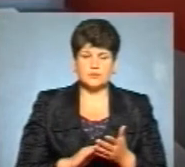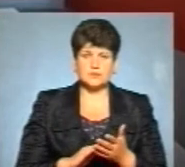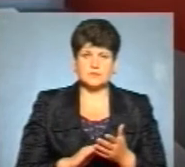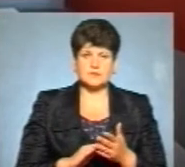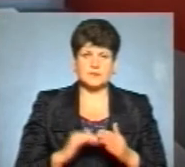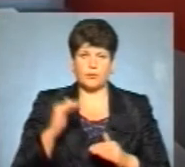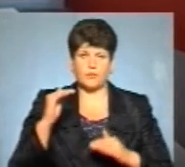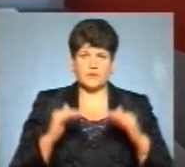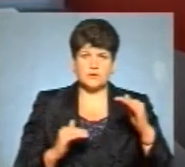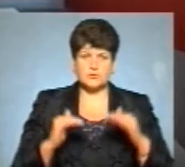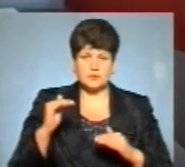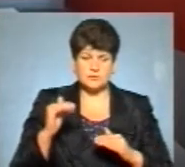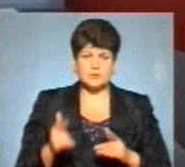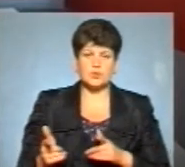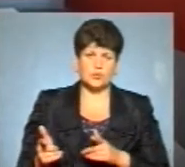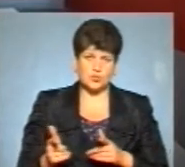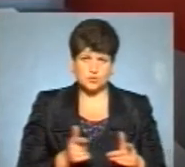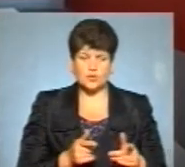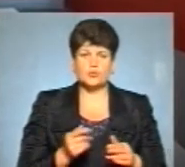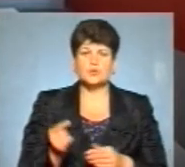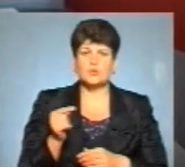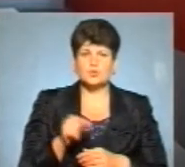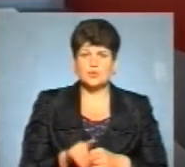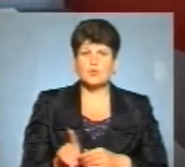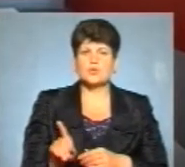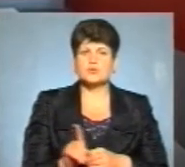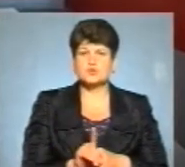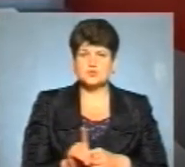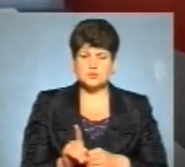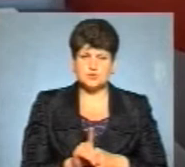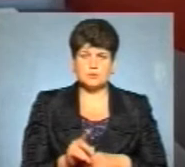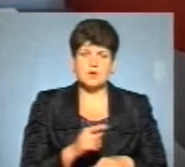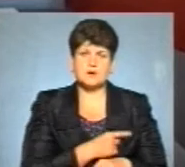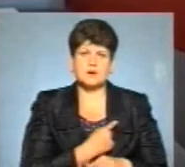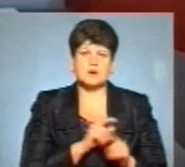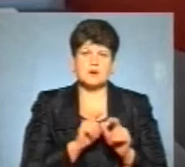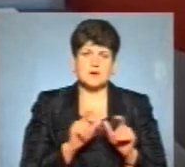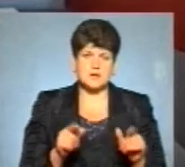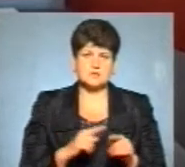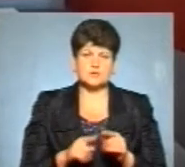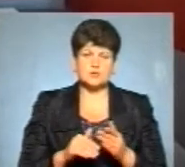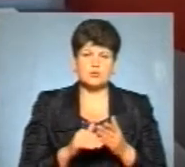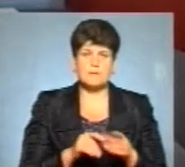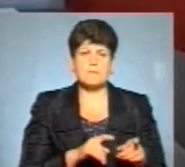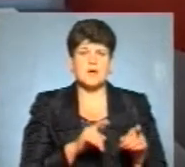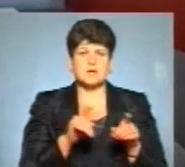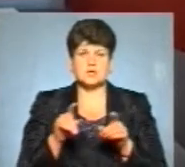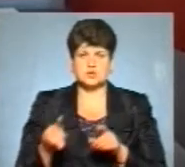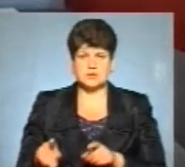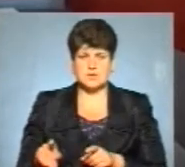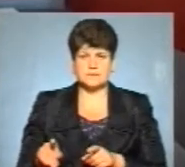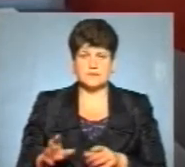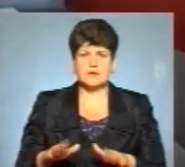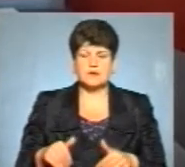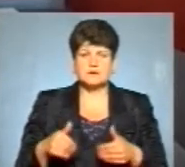ми готові до того, щоб лікарня швидкої допомоги перейшла на